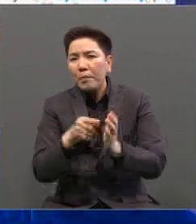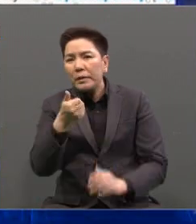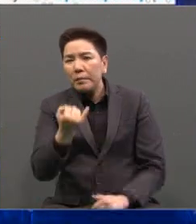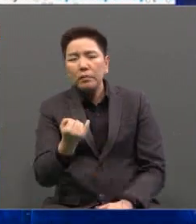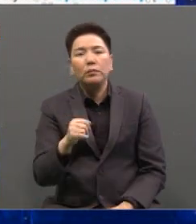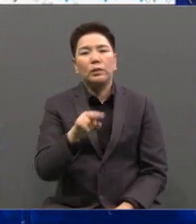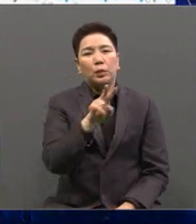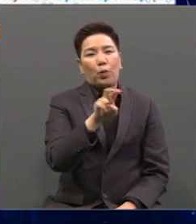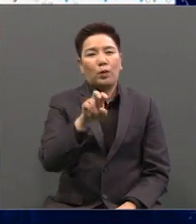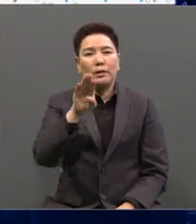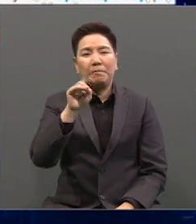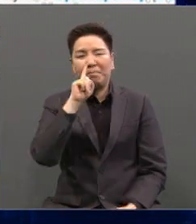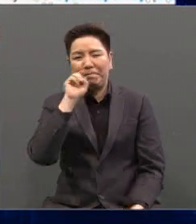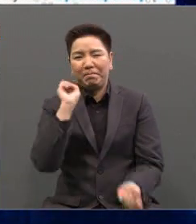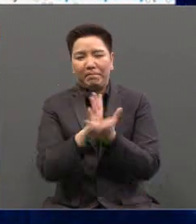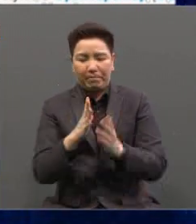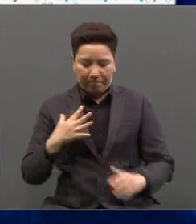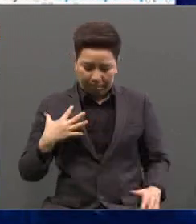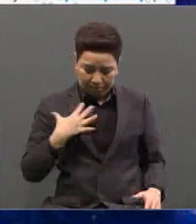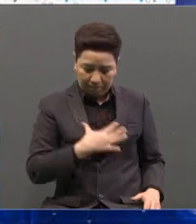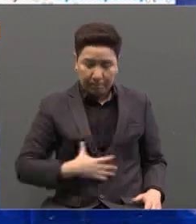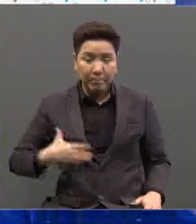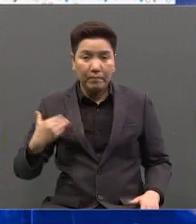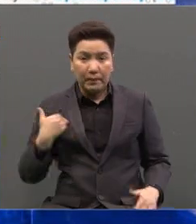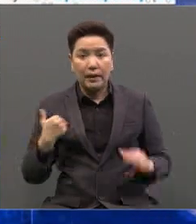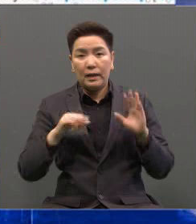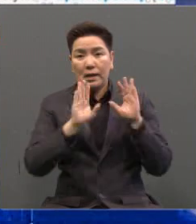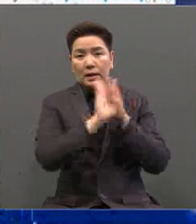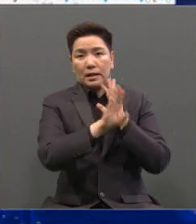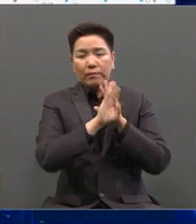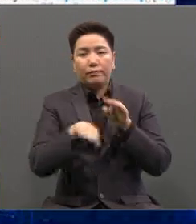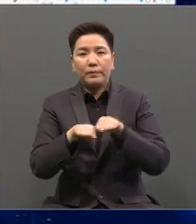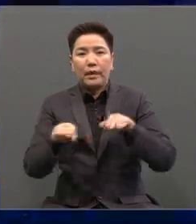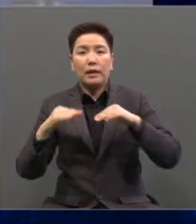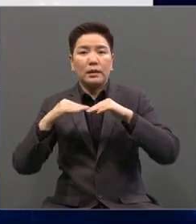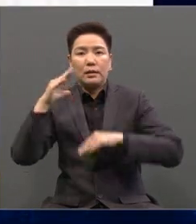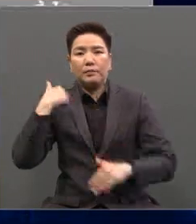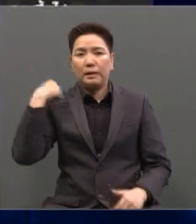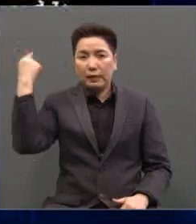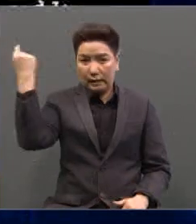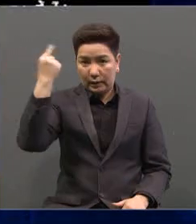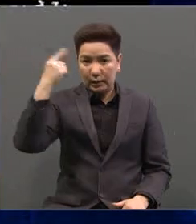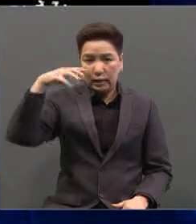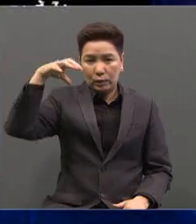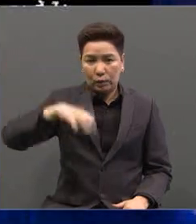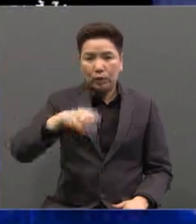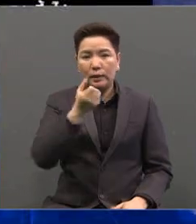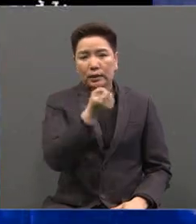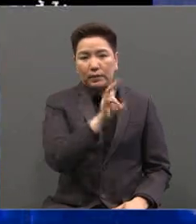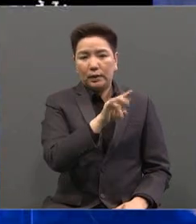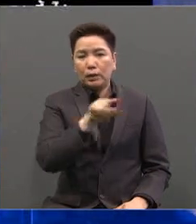240นะคะมีผลกระทบต่อสุขภาพค่ะส่วนภาคอีสานเกินข้ามมาตรฐาน 1พื้นที่ตรวจวัดได้